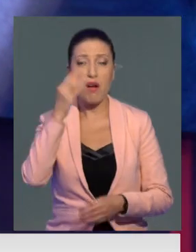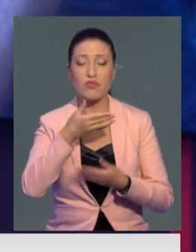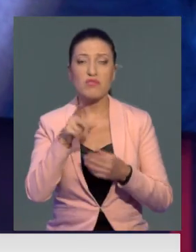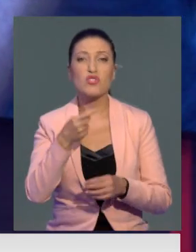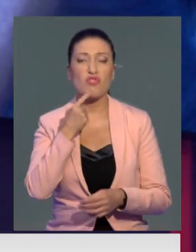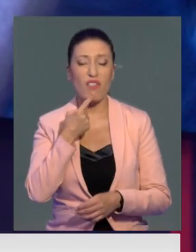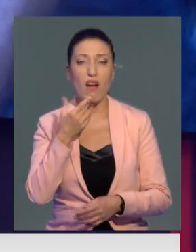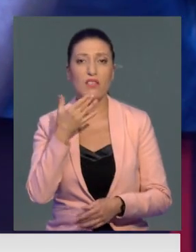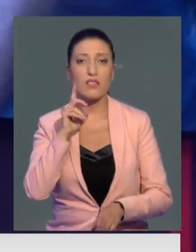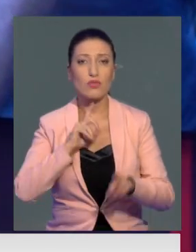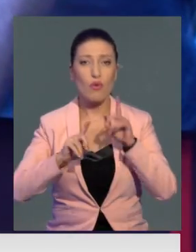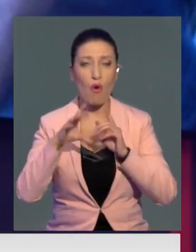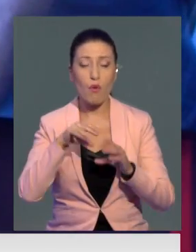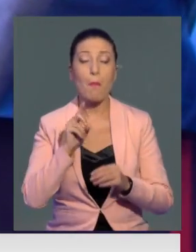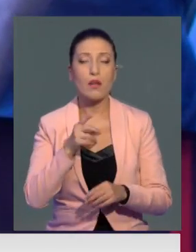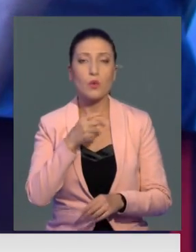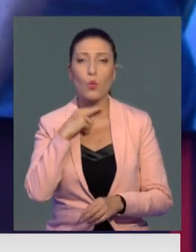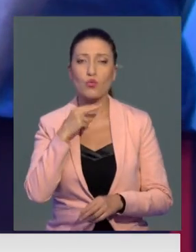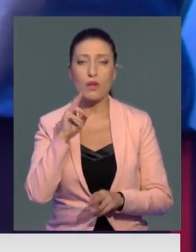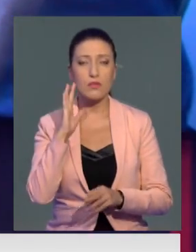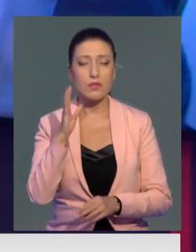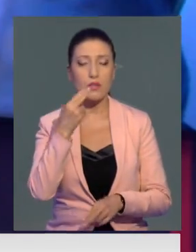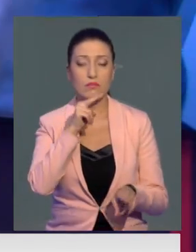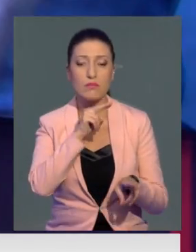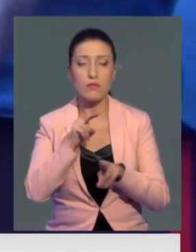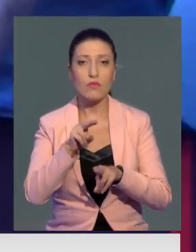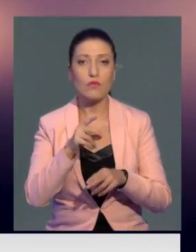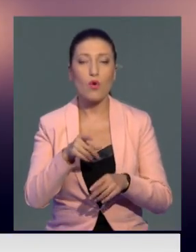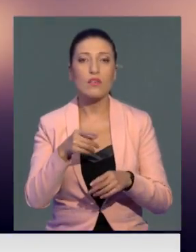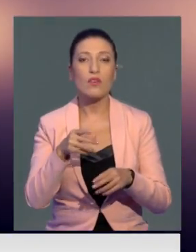խորհրդարանում, բայց ինքը հետևողական է լինելու, որ առաքելությունը չտուժի։